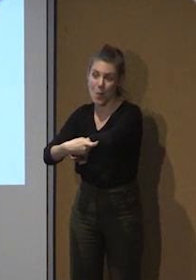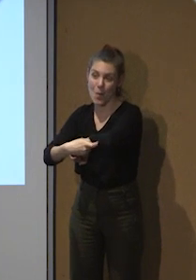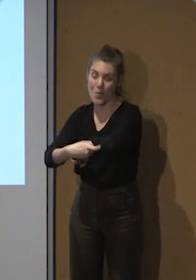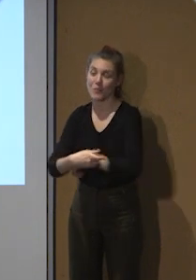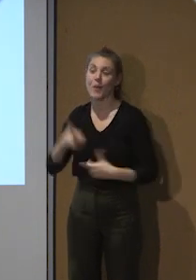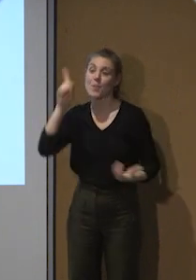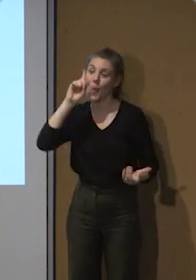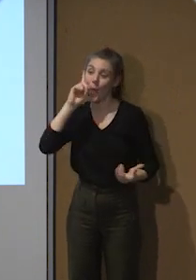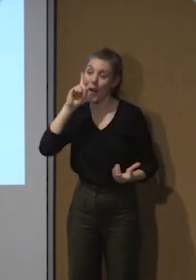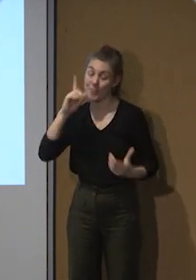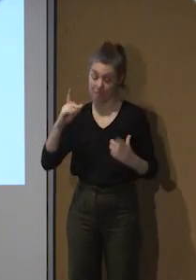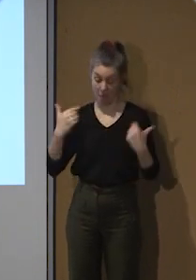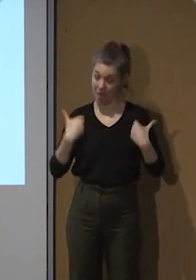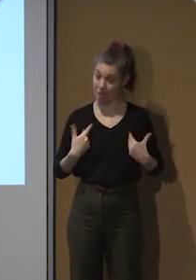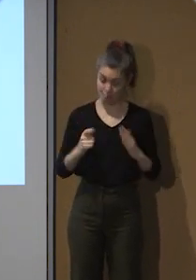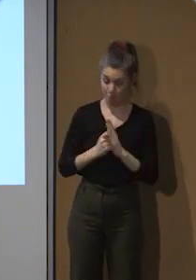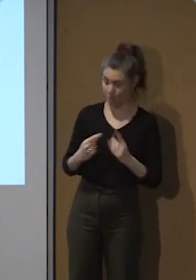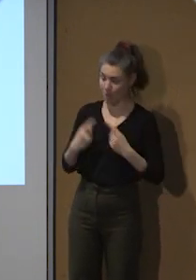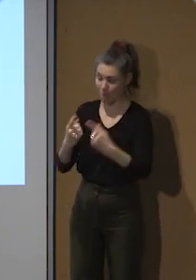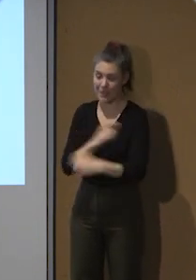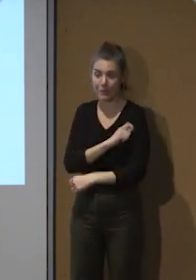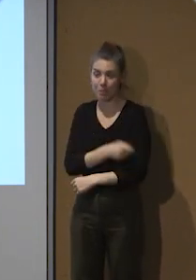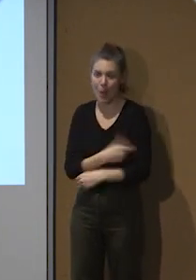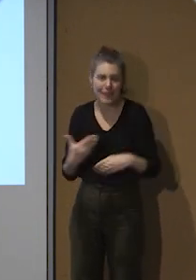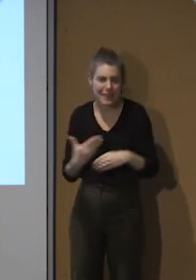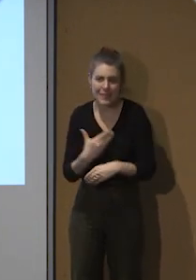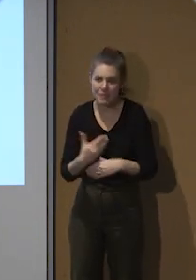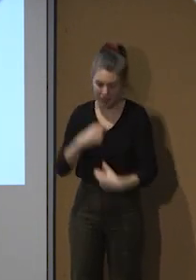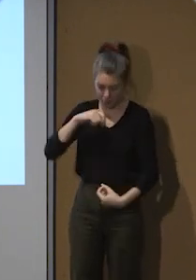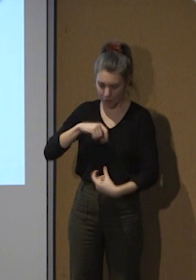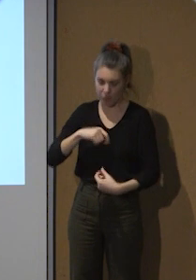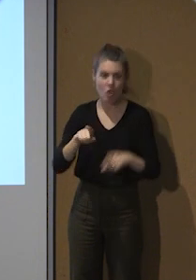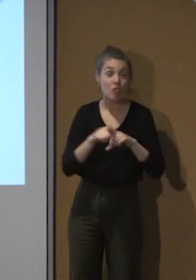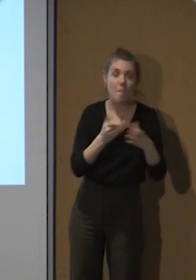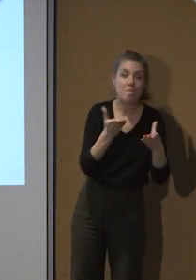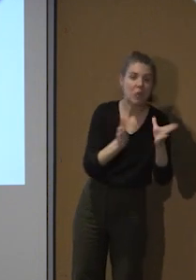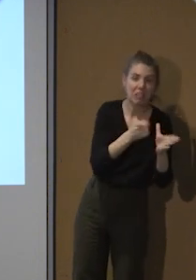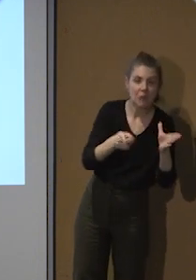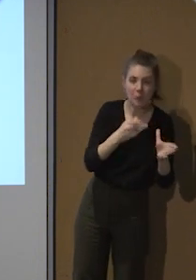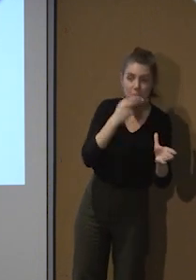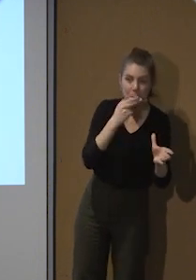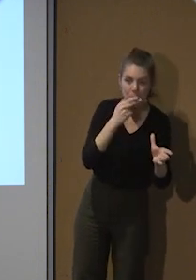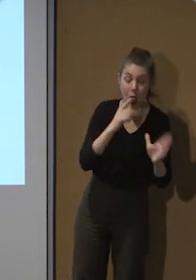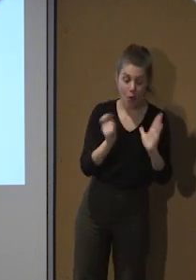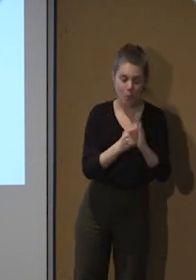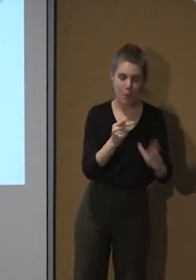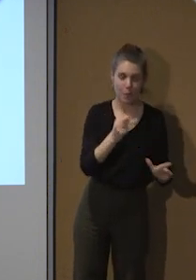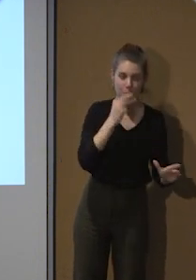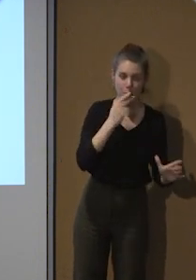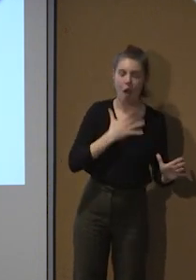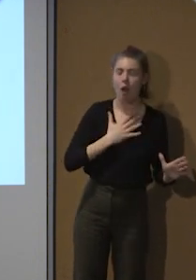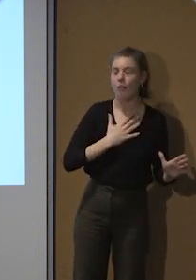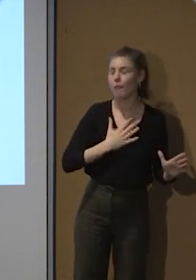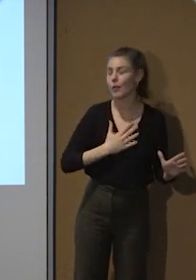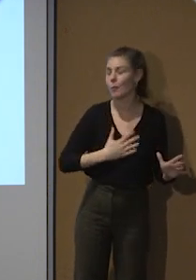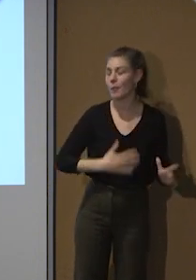aussi quand on va, pour les gens qui fument, pour ceux qui vont fumer une cigarette. Et donc, on va avoir un circuit d'addiction qui